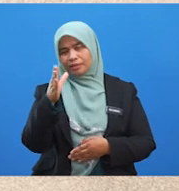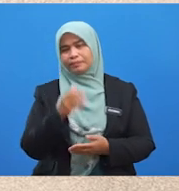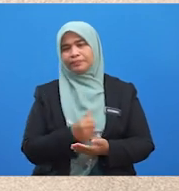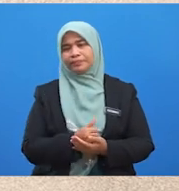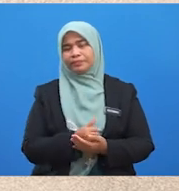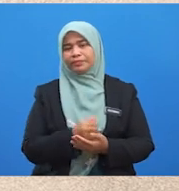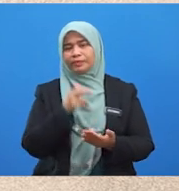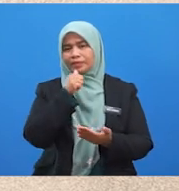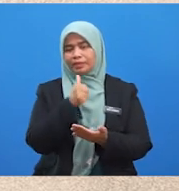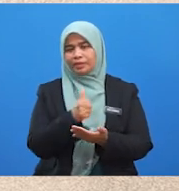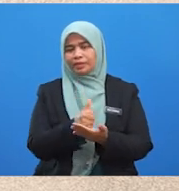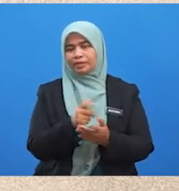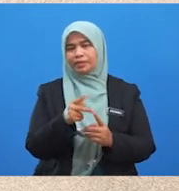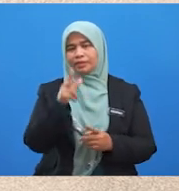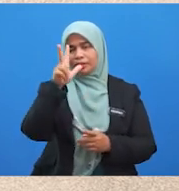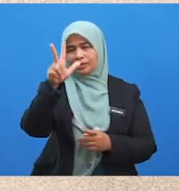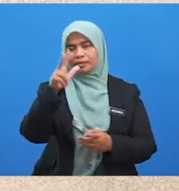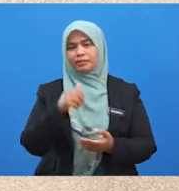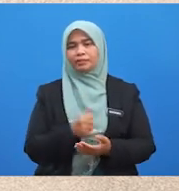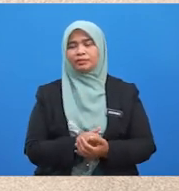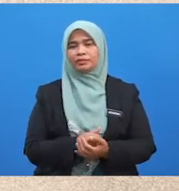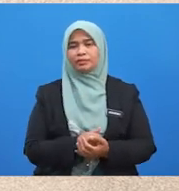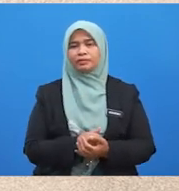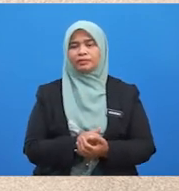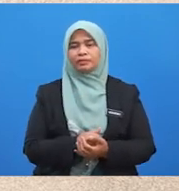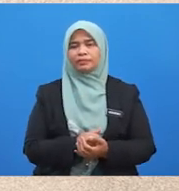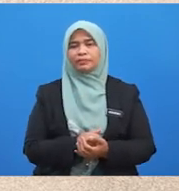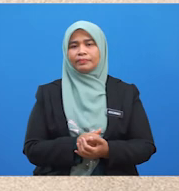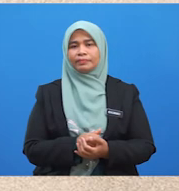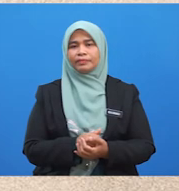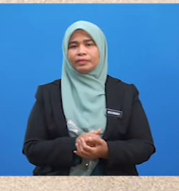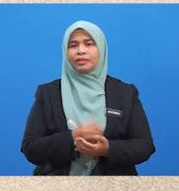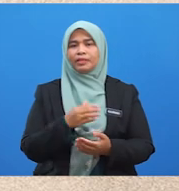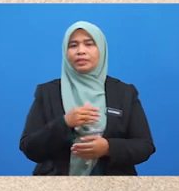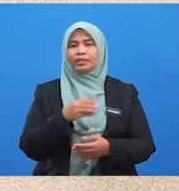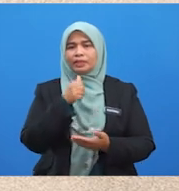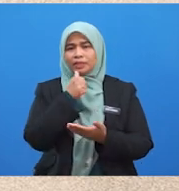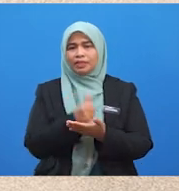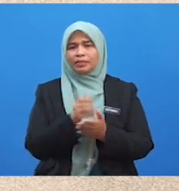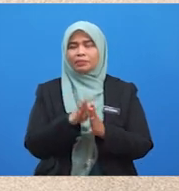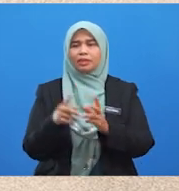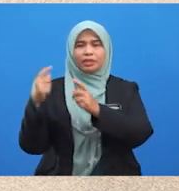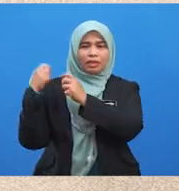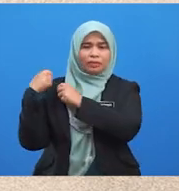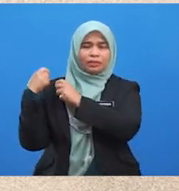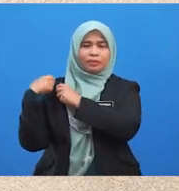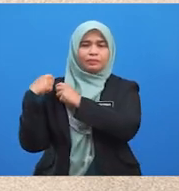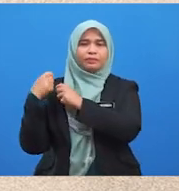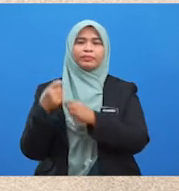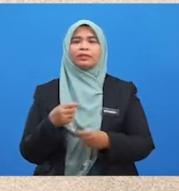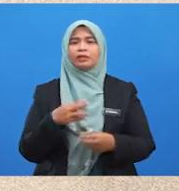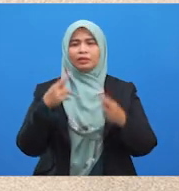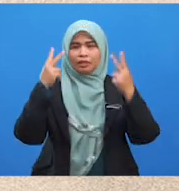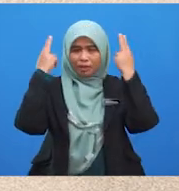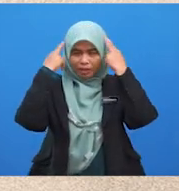Nilai yang ketiga yang murid-murid pelajari dalam drama ini ialah nilai bertanggungjawab.